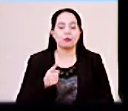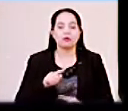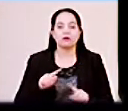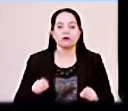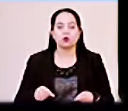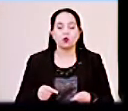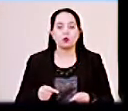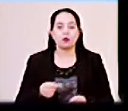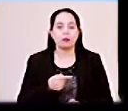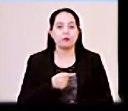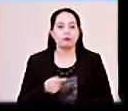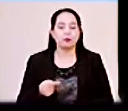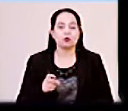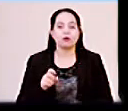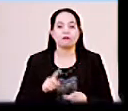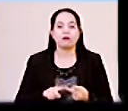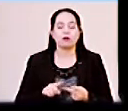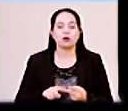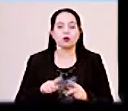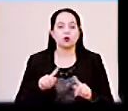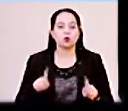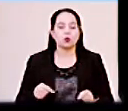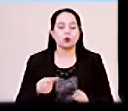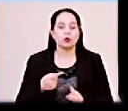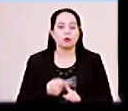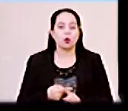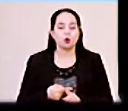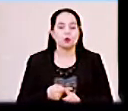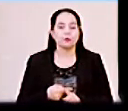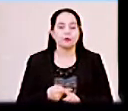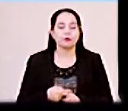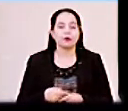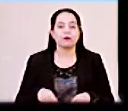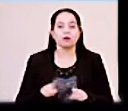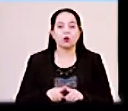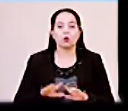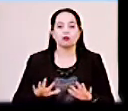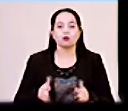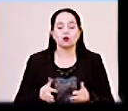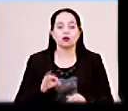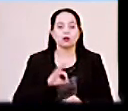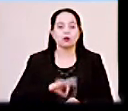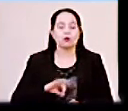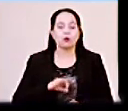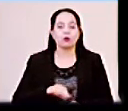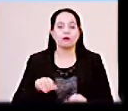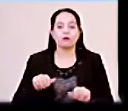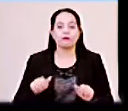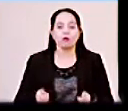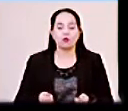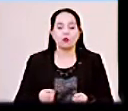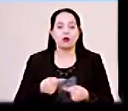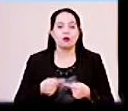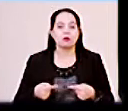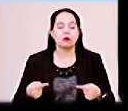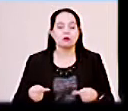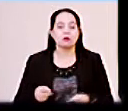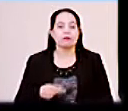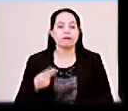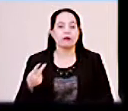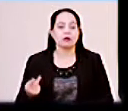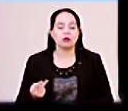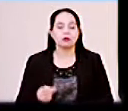скобке минус, а во второй скобке плюс. В таком случае используем формулу разность